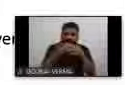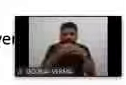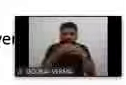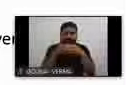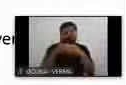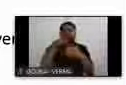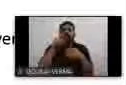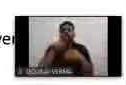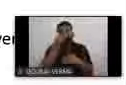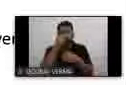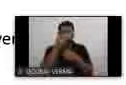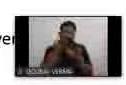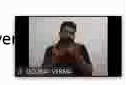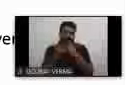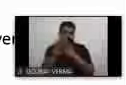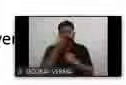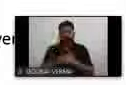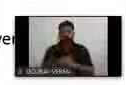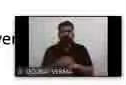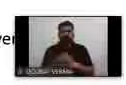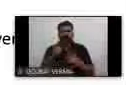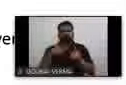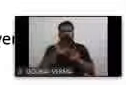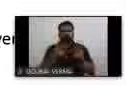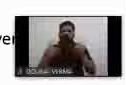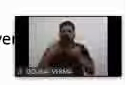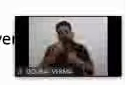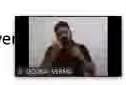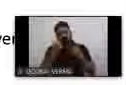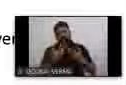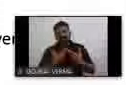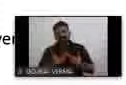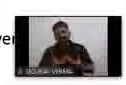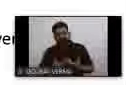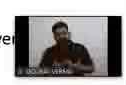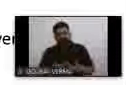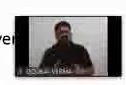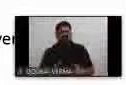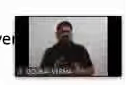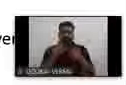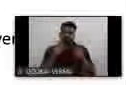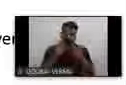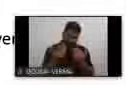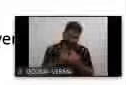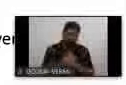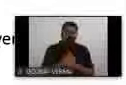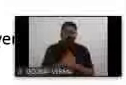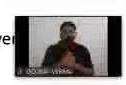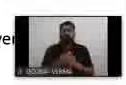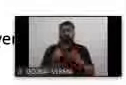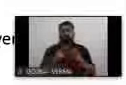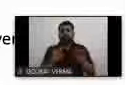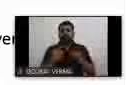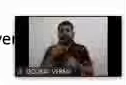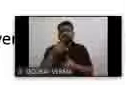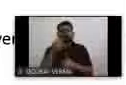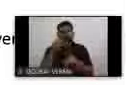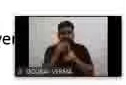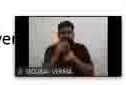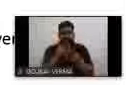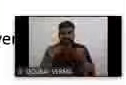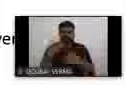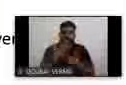में फटीग होता है, टायर्डनेस होता है. चाइल्ड में फील टायर्ड, स्पेशली चिल्ड्रन विद सेरेब्रल पॉल्सी, चिल्ड्रन